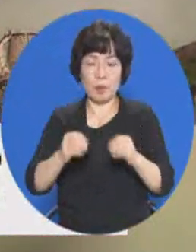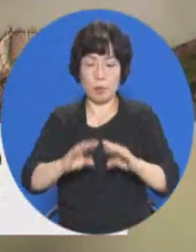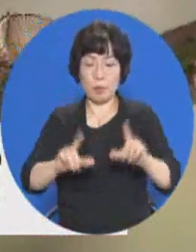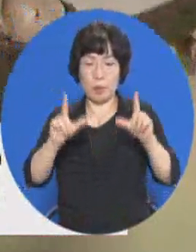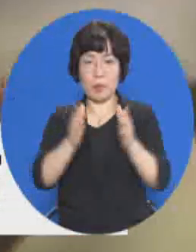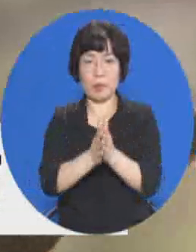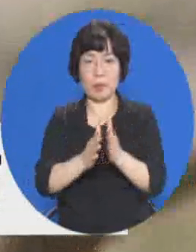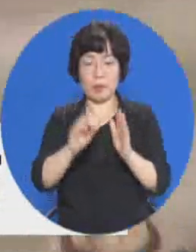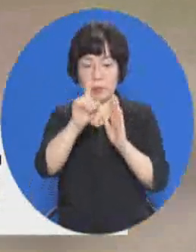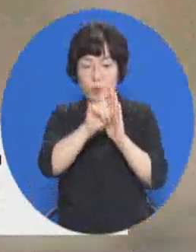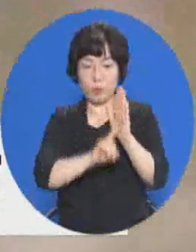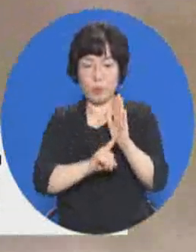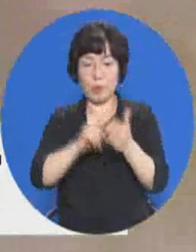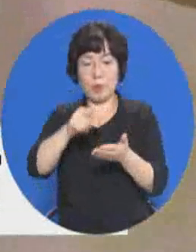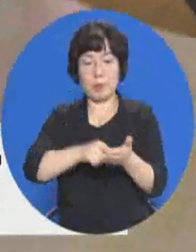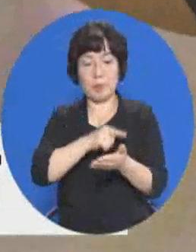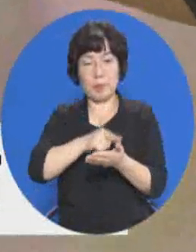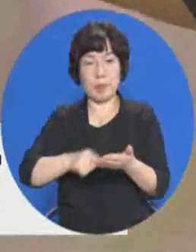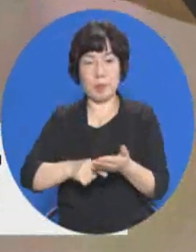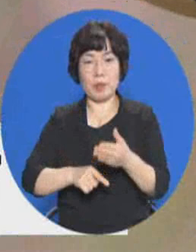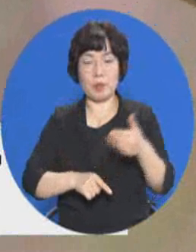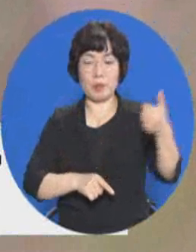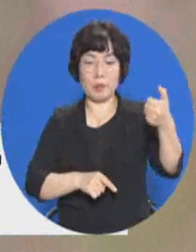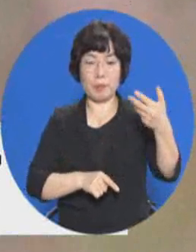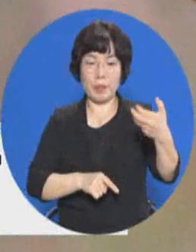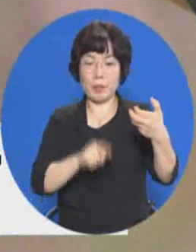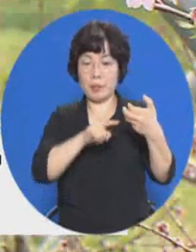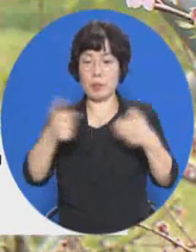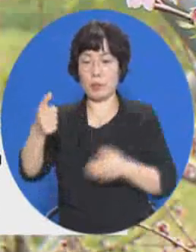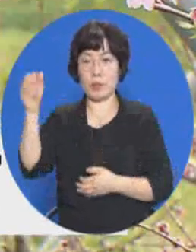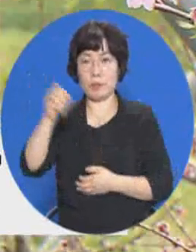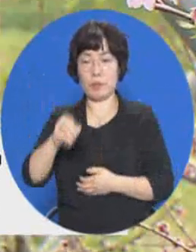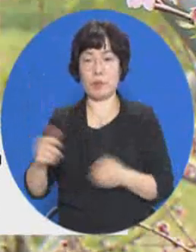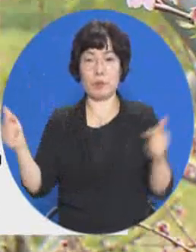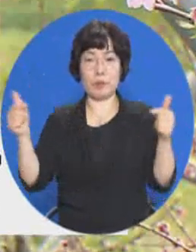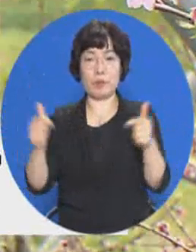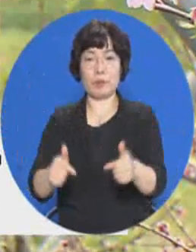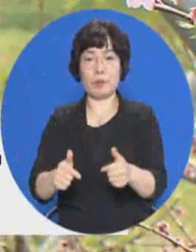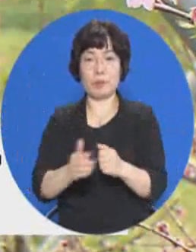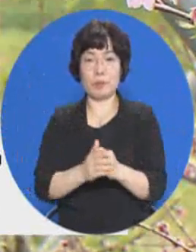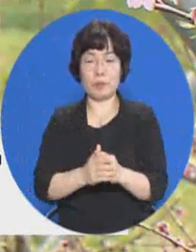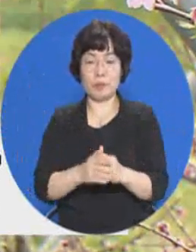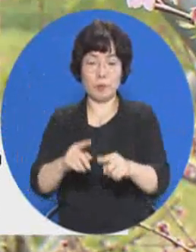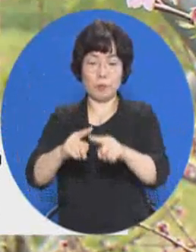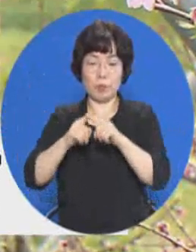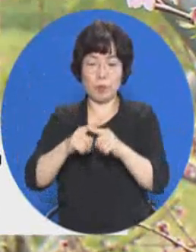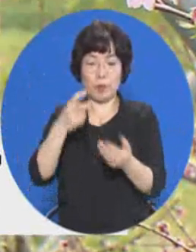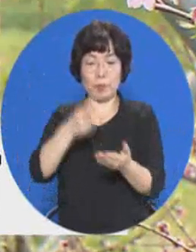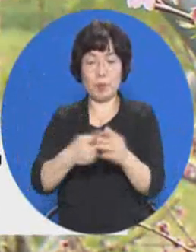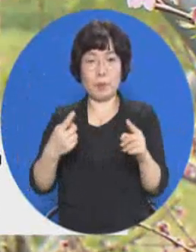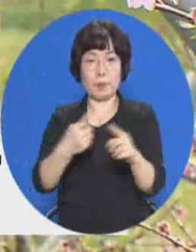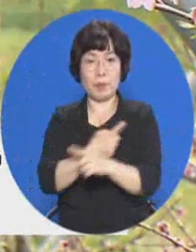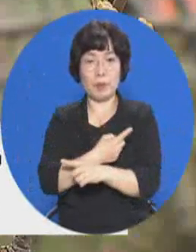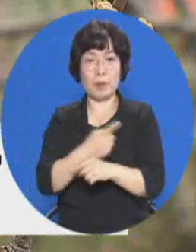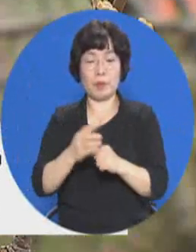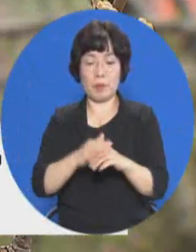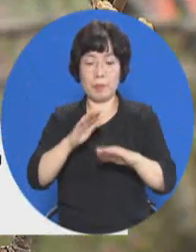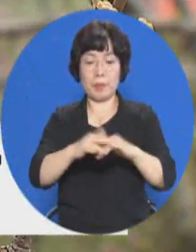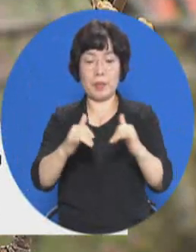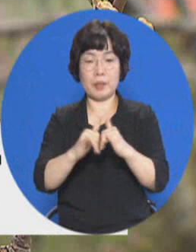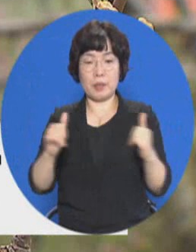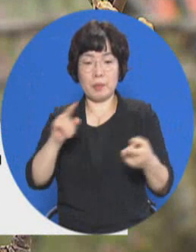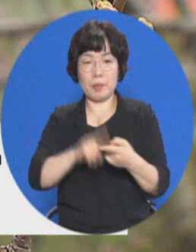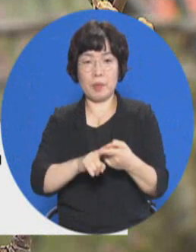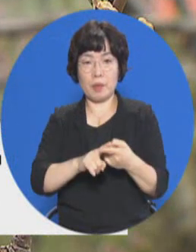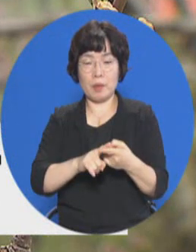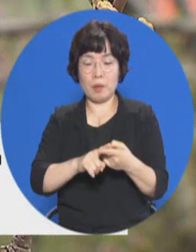올해부터는 냉해 보상률마저 80에서 50%로 줄였습니다. 일방적으로 약관을 변경한 데다 농민을